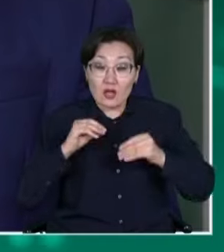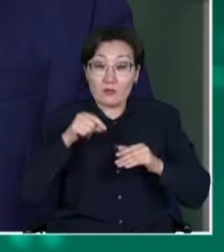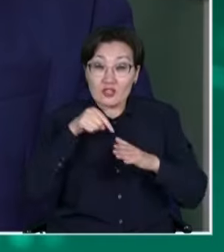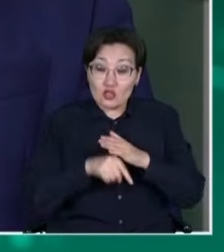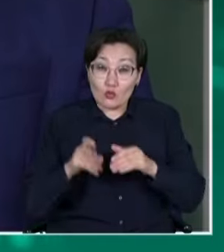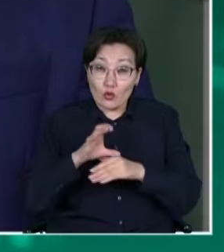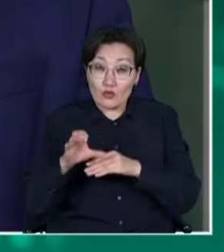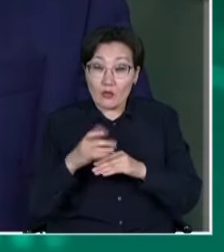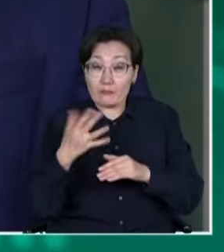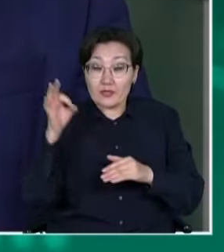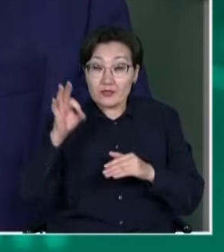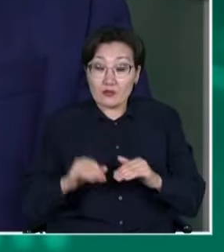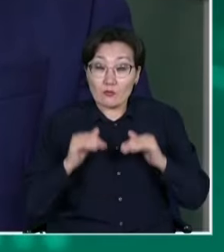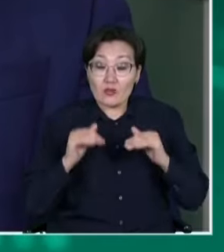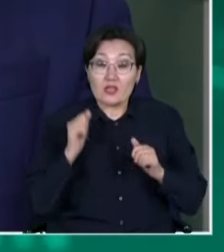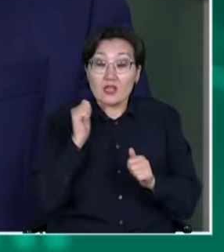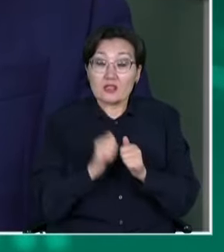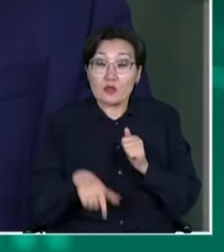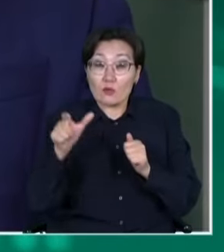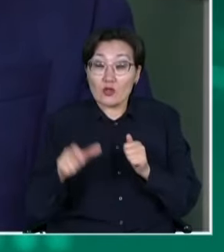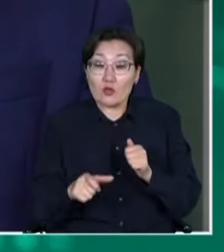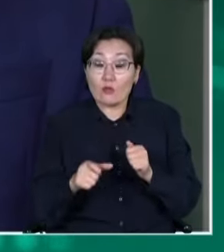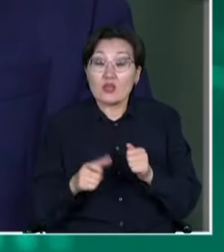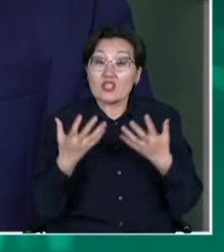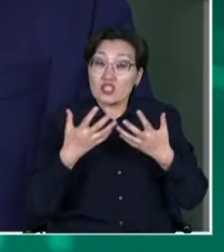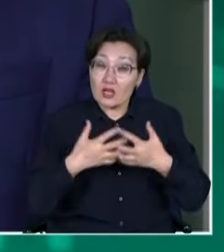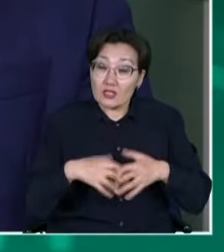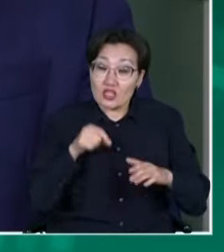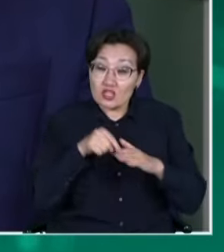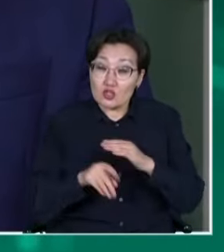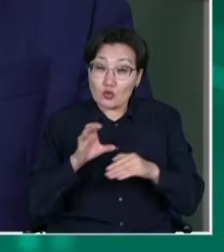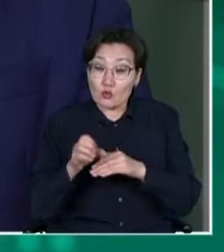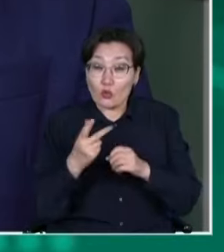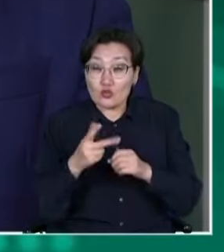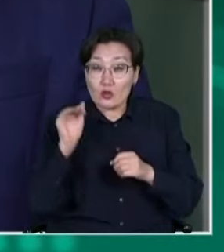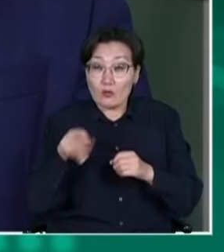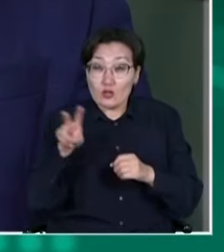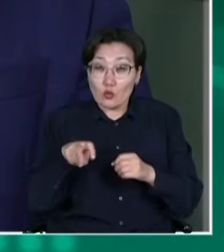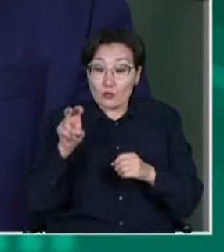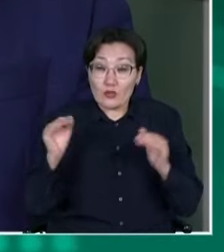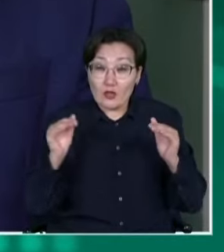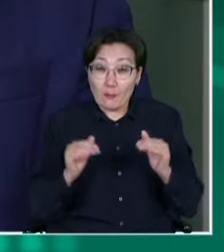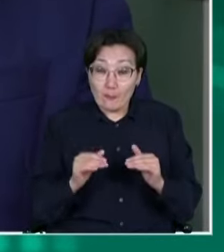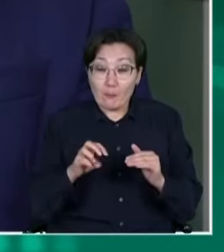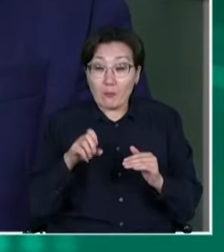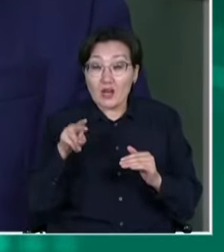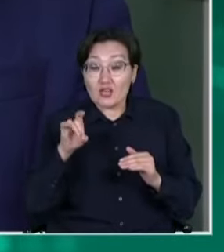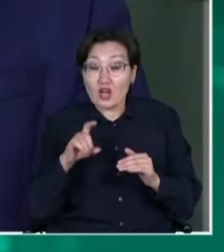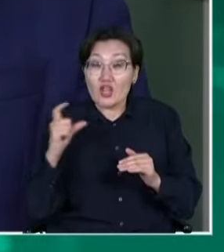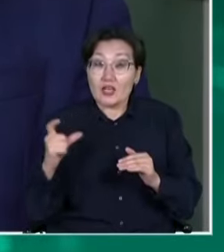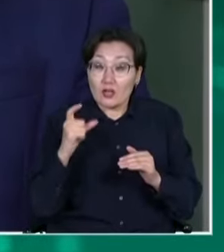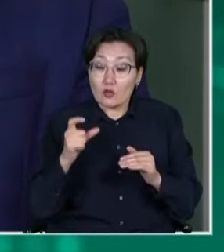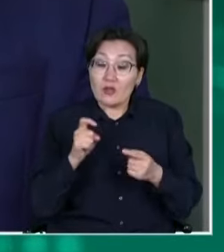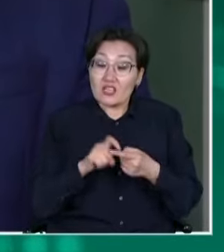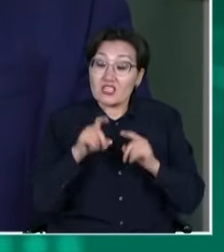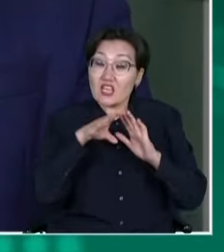болды. Жан басына шаққандағы жалпы ішкі өнім 13,000 доллардан асты. Бұл жалпы макроэкономикалық көрсеткіш ретінде жақсы көрсеткішті